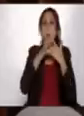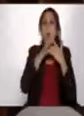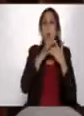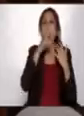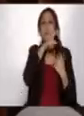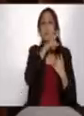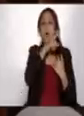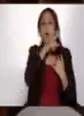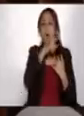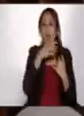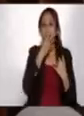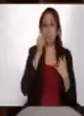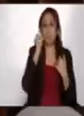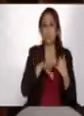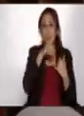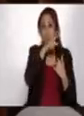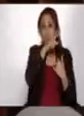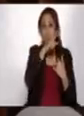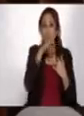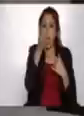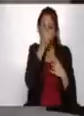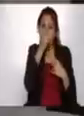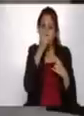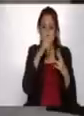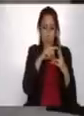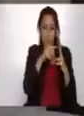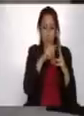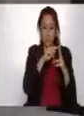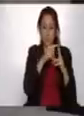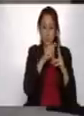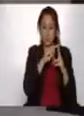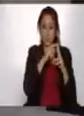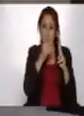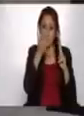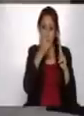قاموا نازلين واخدين الدسوق، واخدين ابراهيم ده لو اغتصب بنت، اللي هو اغتصب.